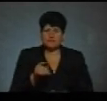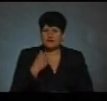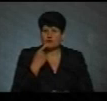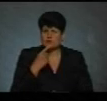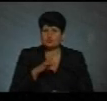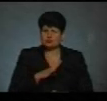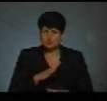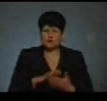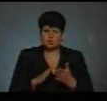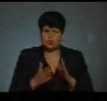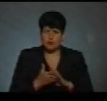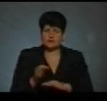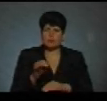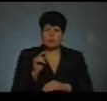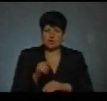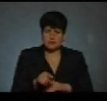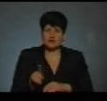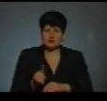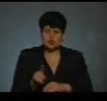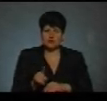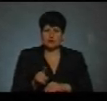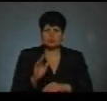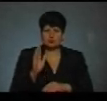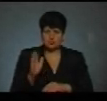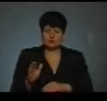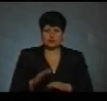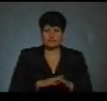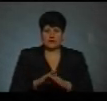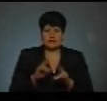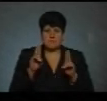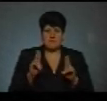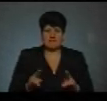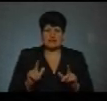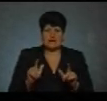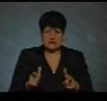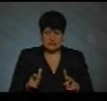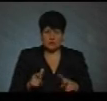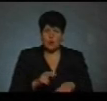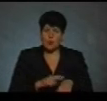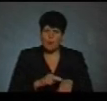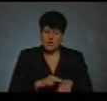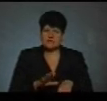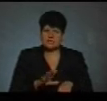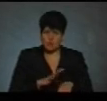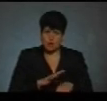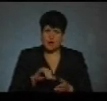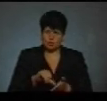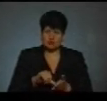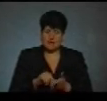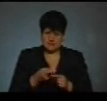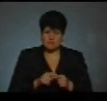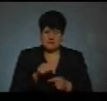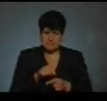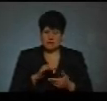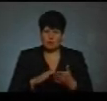були домовленості про те, що все-таки будуть дотримані правила карантину. Скажіть, чи поліція була учасником цих